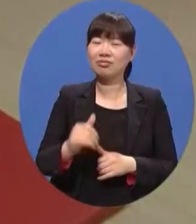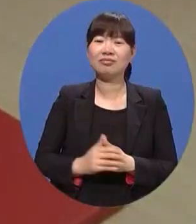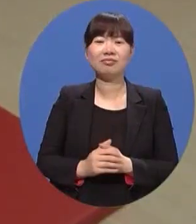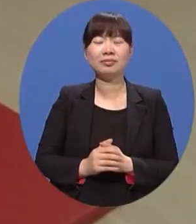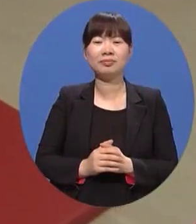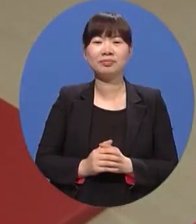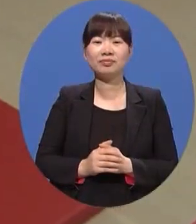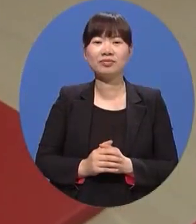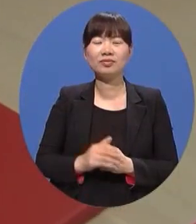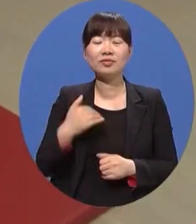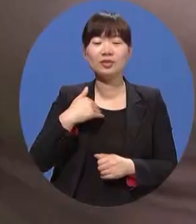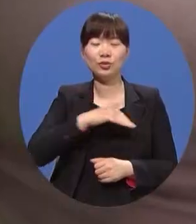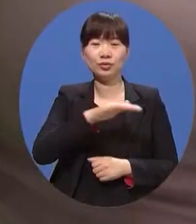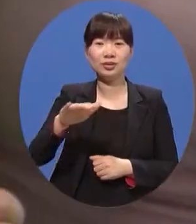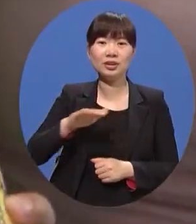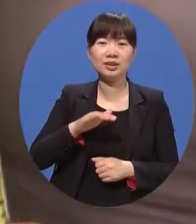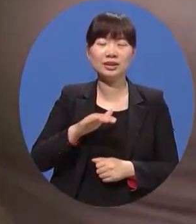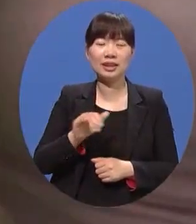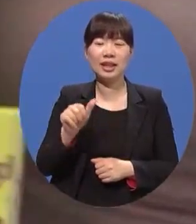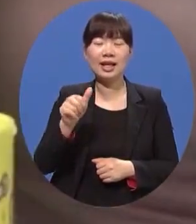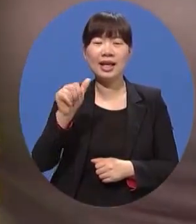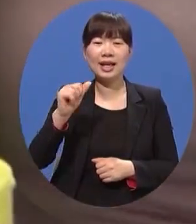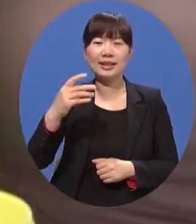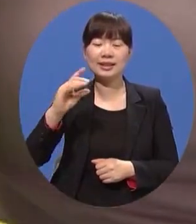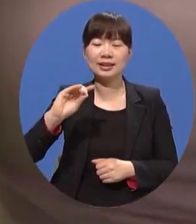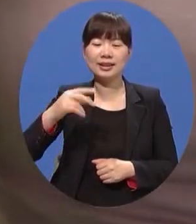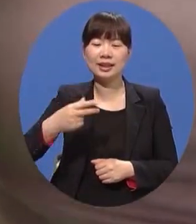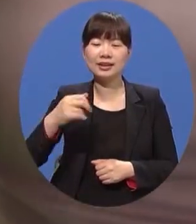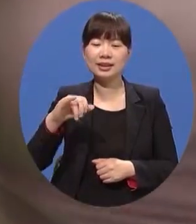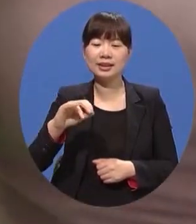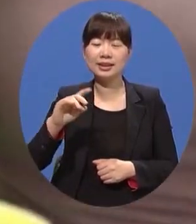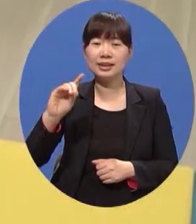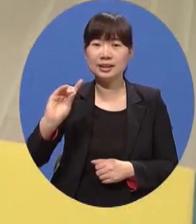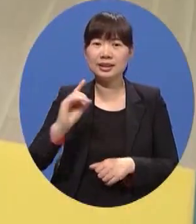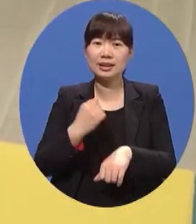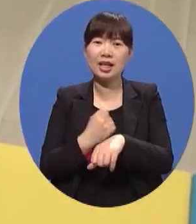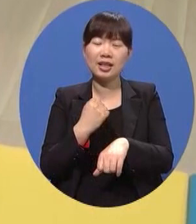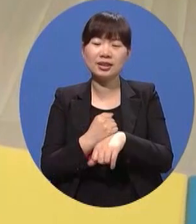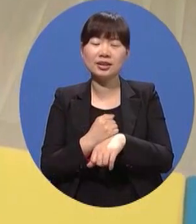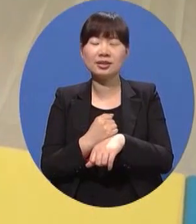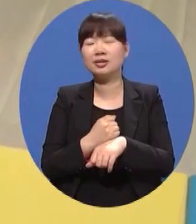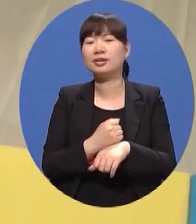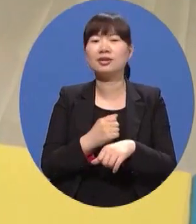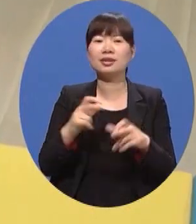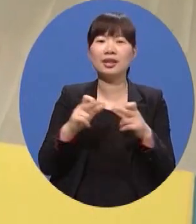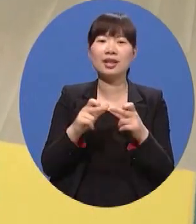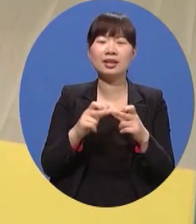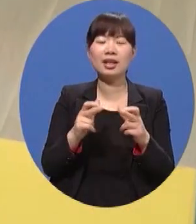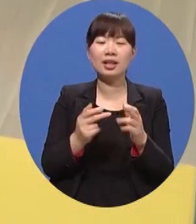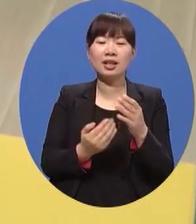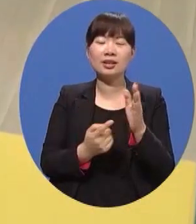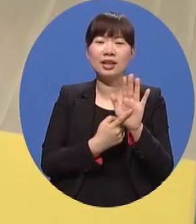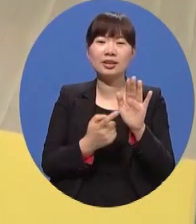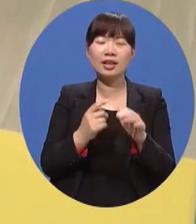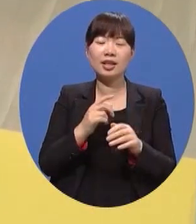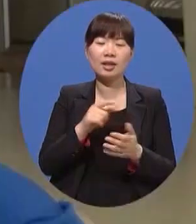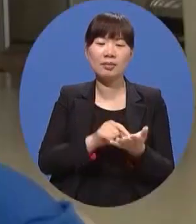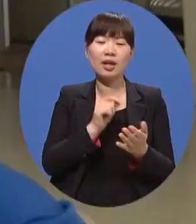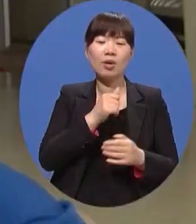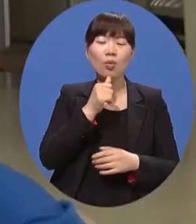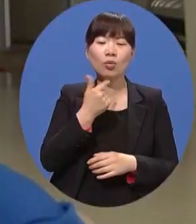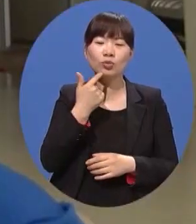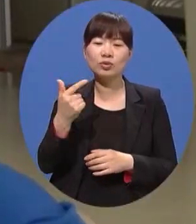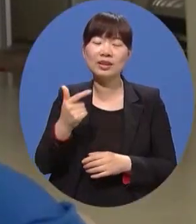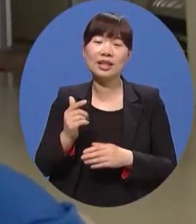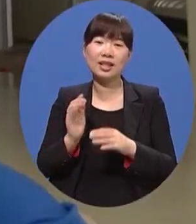있습니다만 소위 우리가 이제 ADHD, 주의력결핍 과잉행동장애가 이제 본격적으로 나타나는 게 만 5, 6세를 지나서부터거든요.